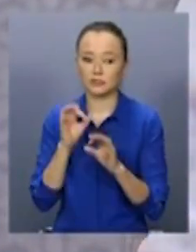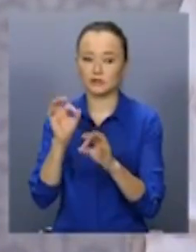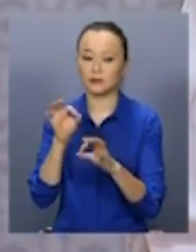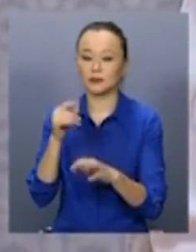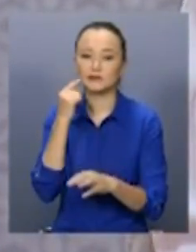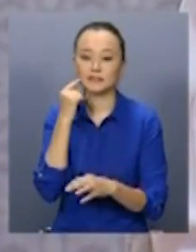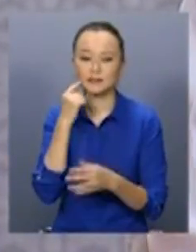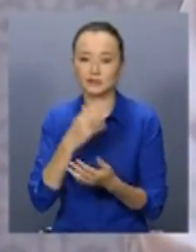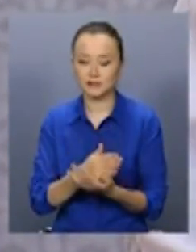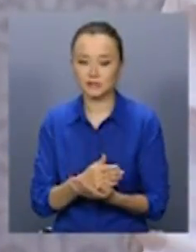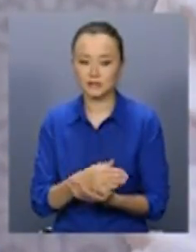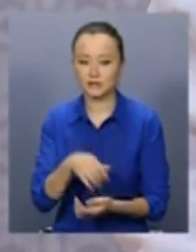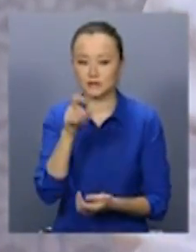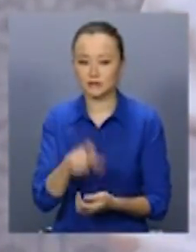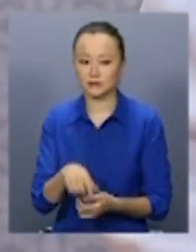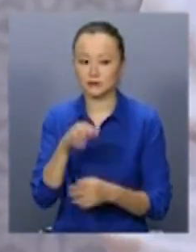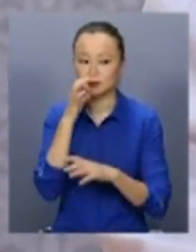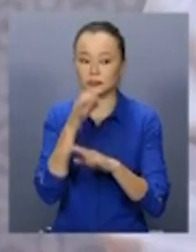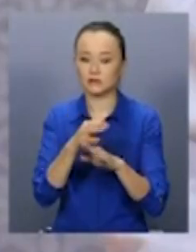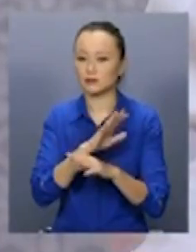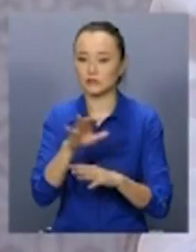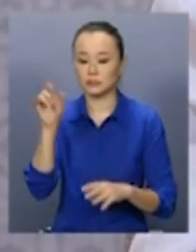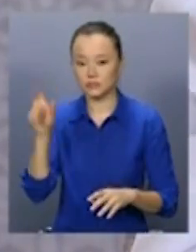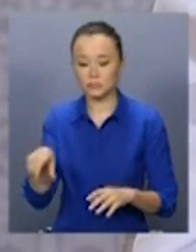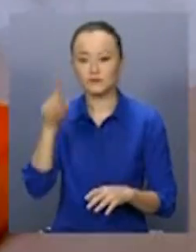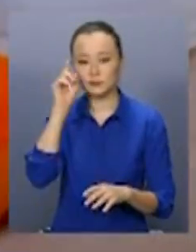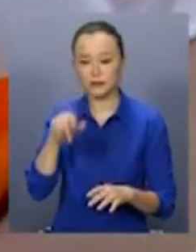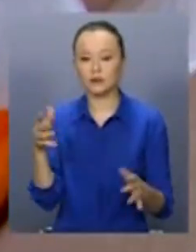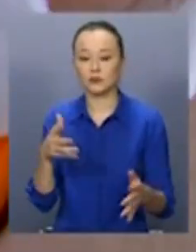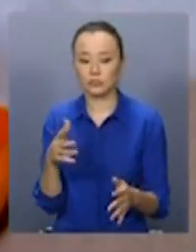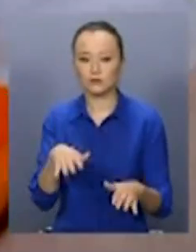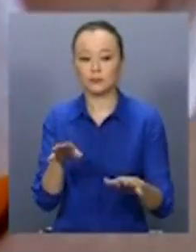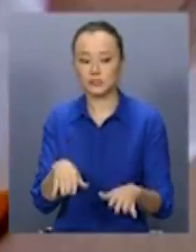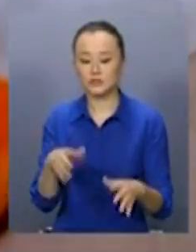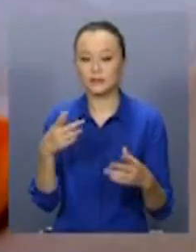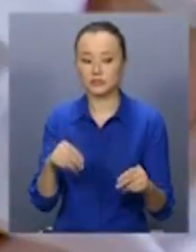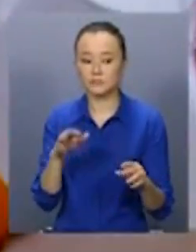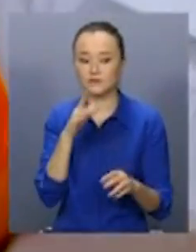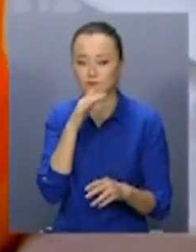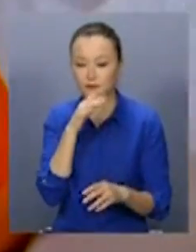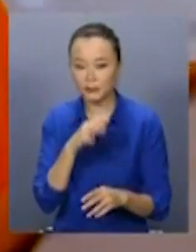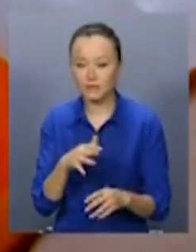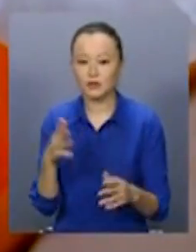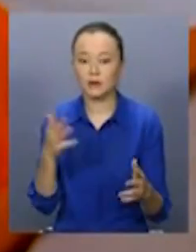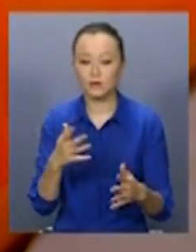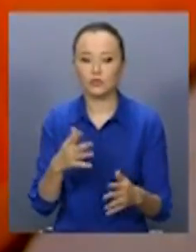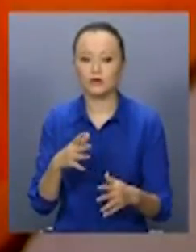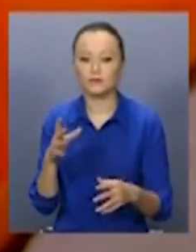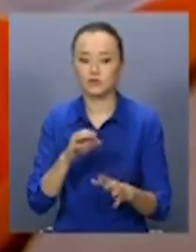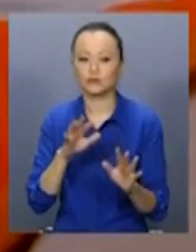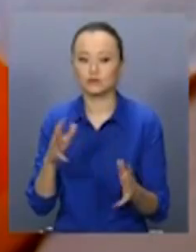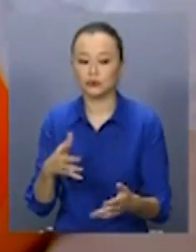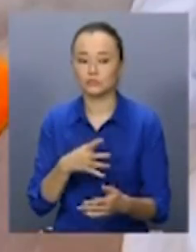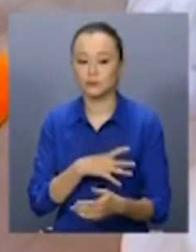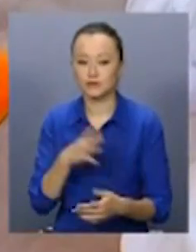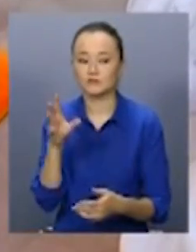болса, оны ол адам айтпай-ақ, ол маман біліп отырады, қай жерде, қандай, қай уақытта, қай мезгілде, қай сәтте оның болғанын біліп